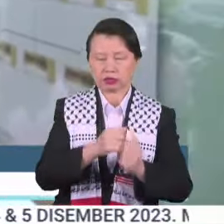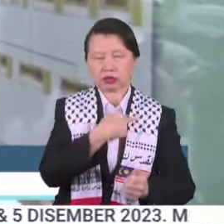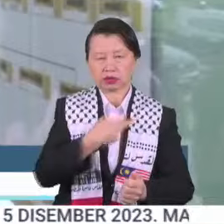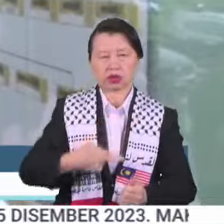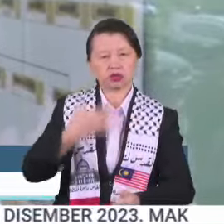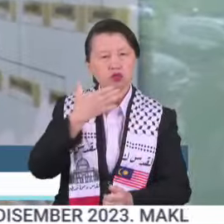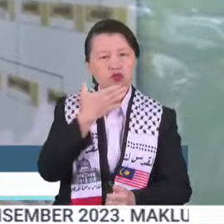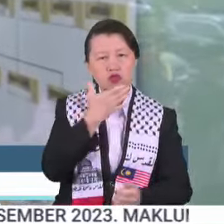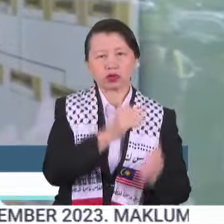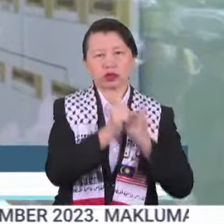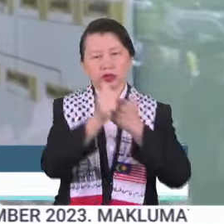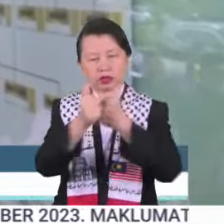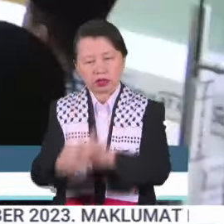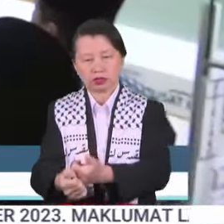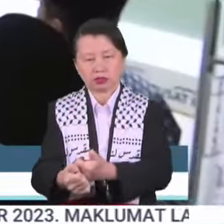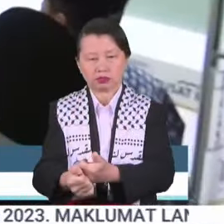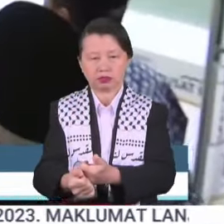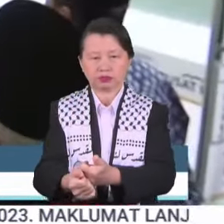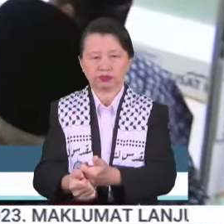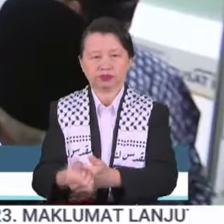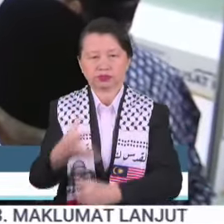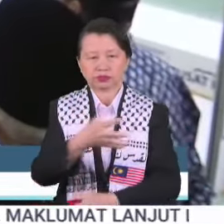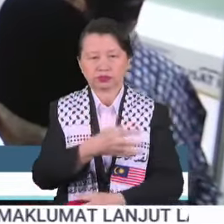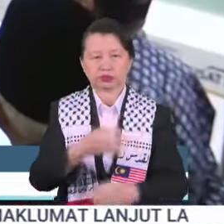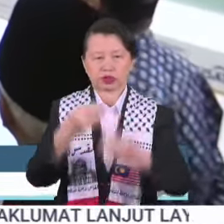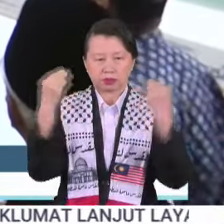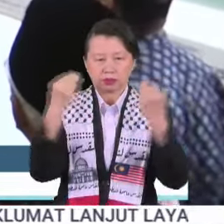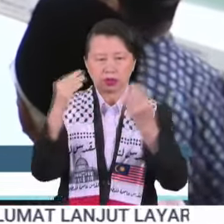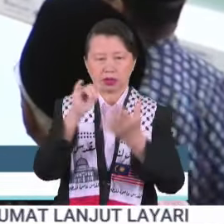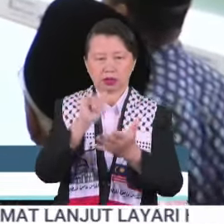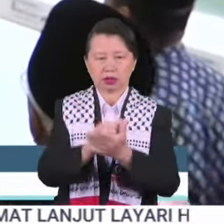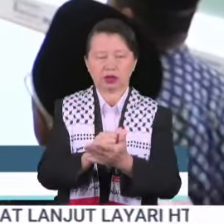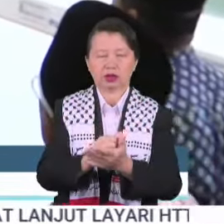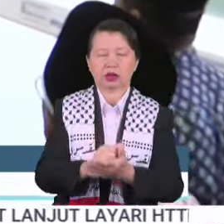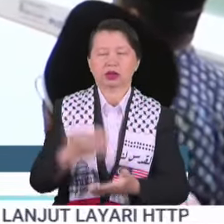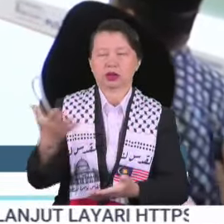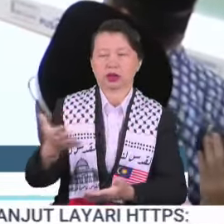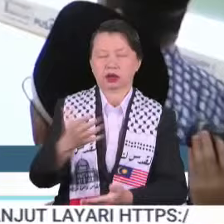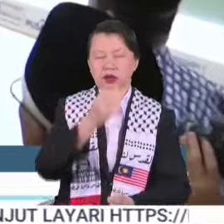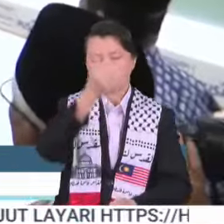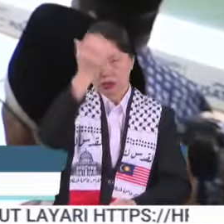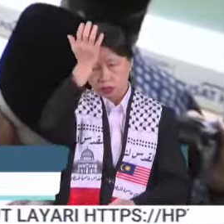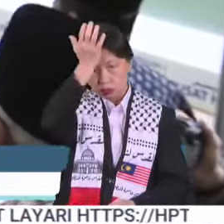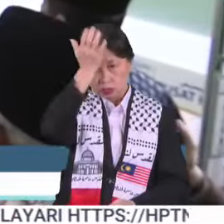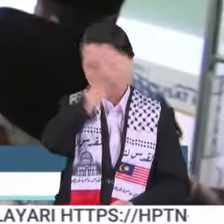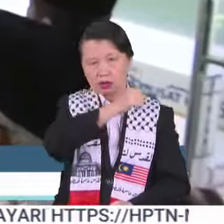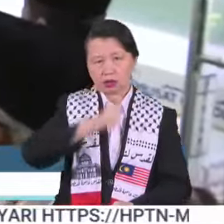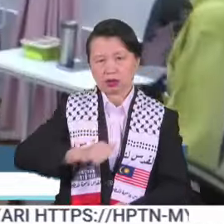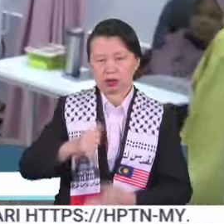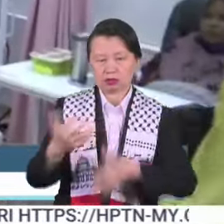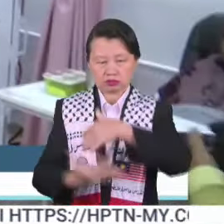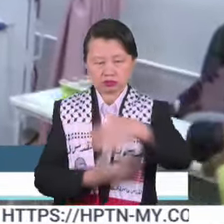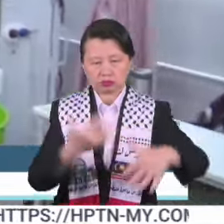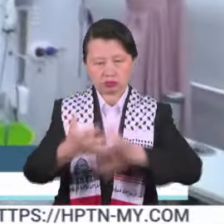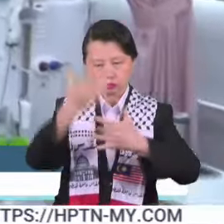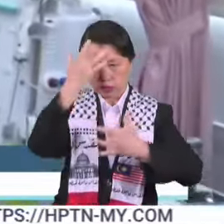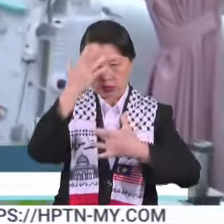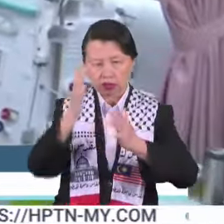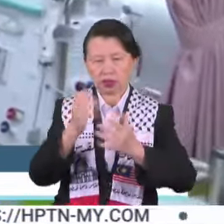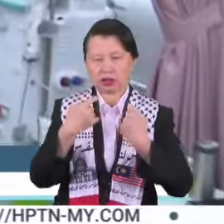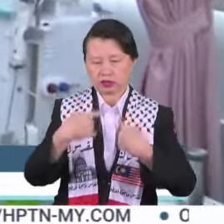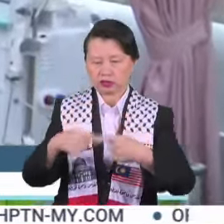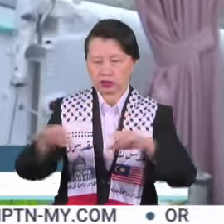Pahang Tengku hanassanal Ibrahim Alam Shah pada Majlis itu seri Paduka berkenan meluangkan masa menyantuni pesakit yang sedang